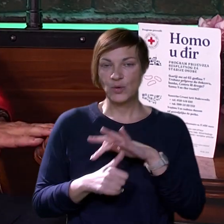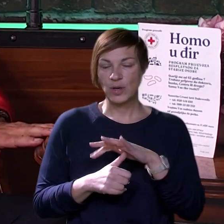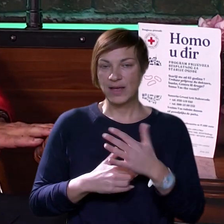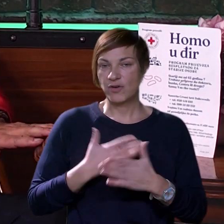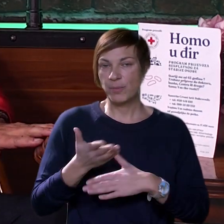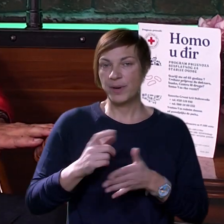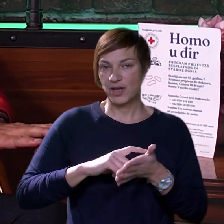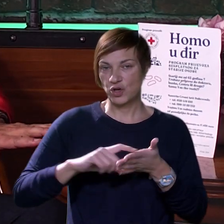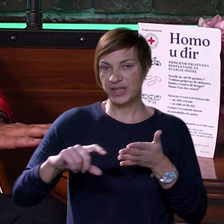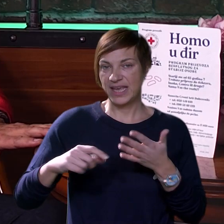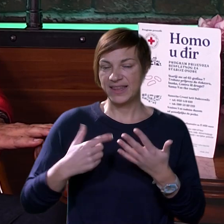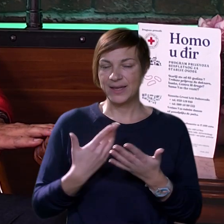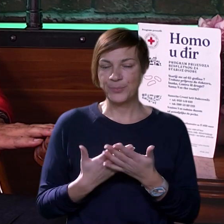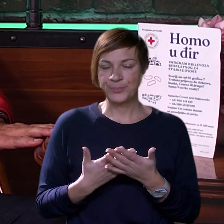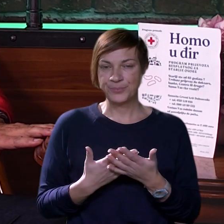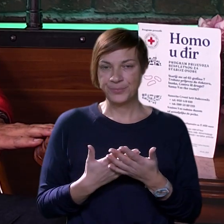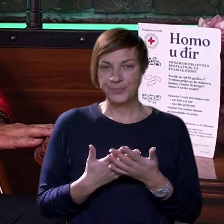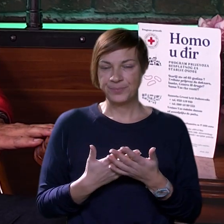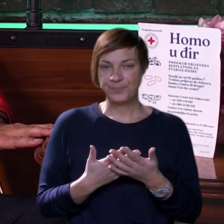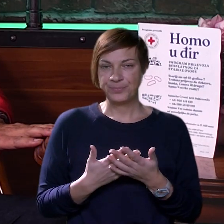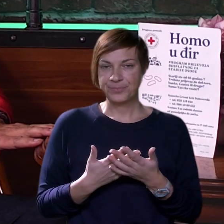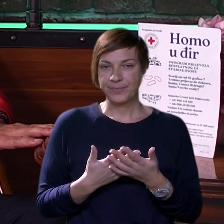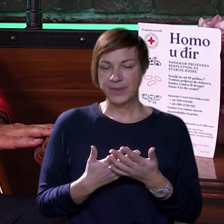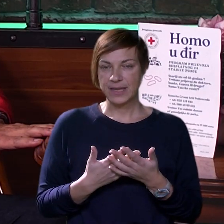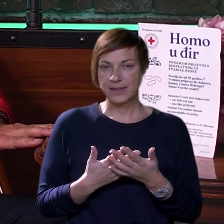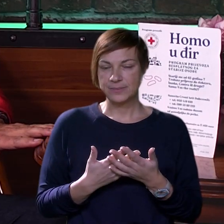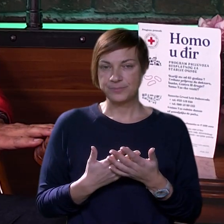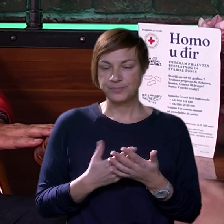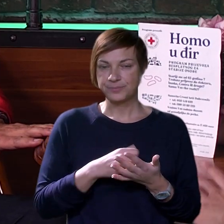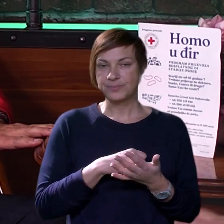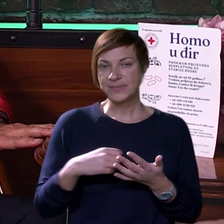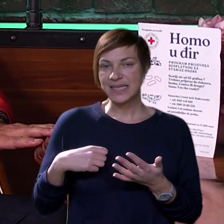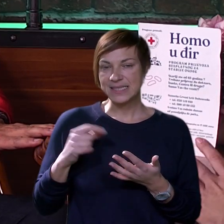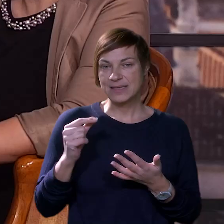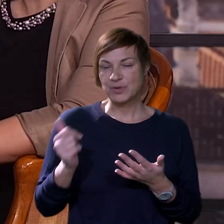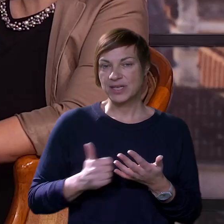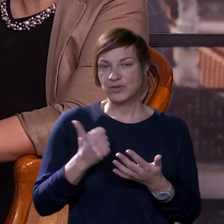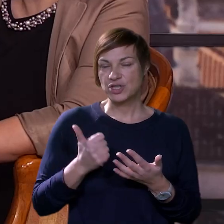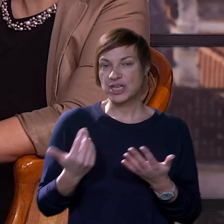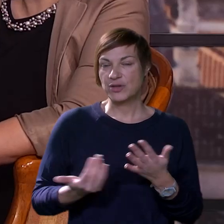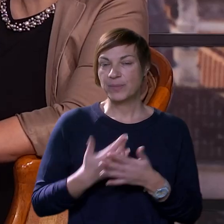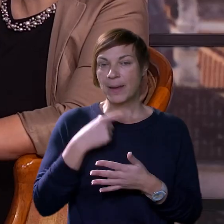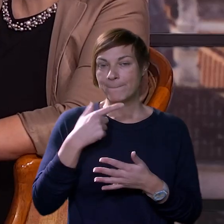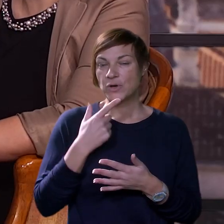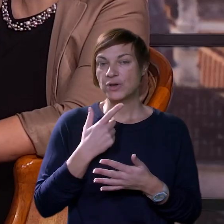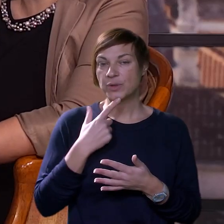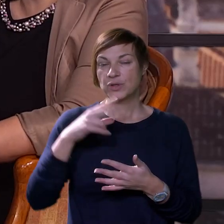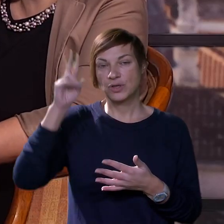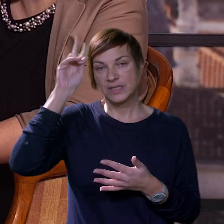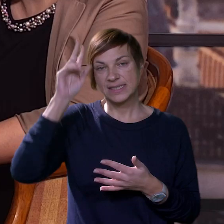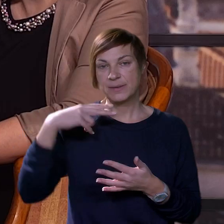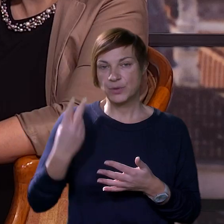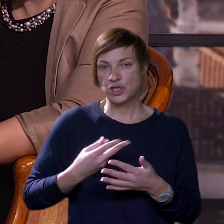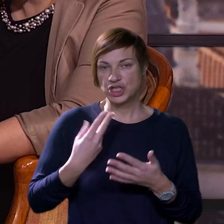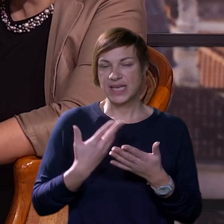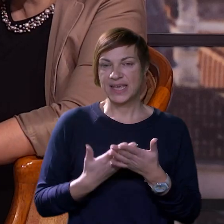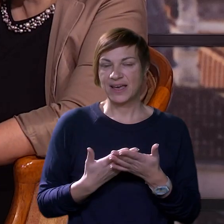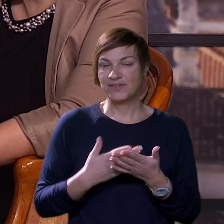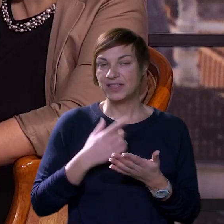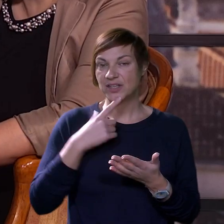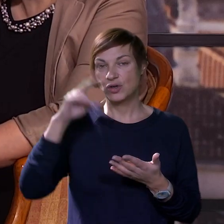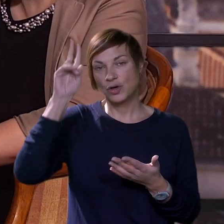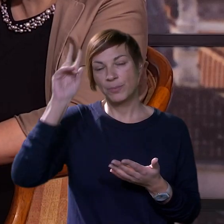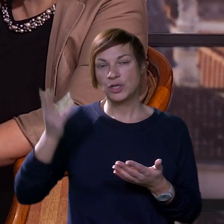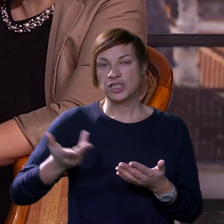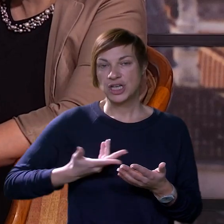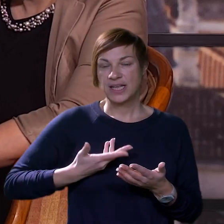uglavnom preko ovoga radnog tjedna. Samo kratko još jednom da ponovimo, tko se može javiti i